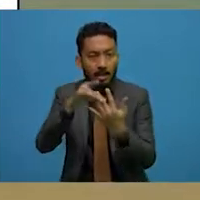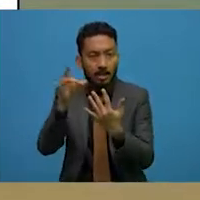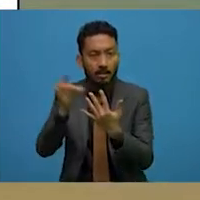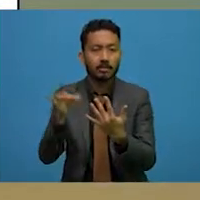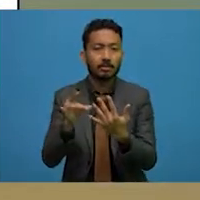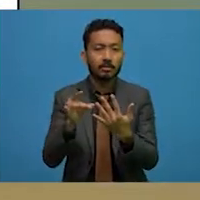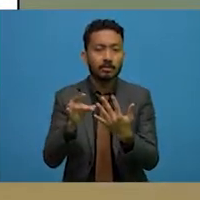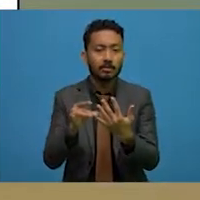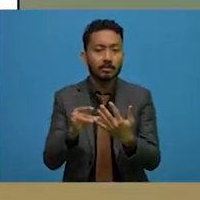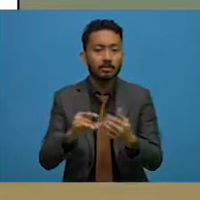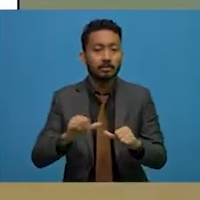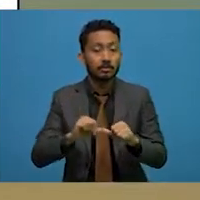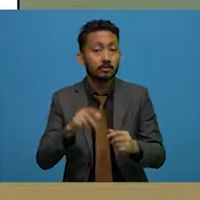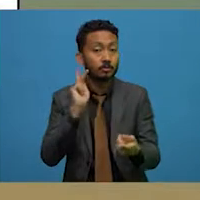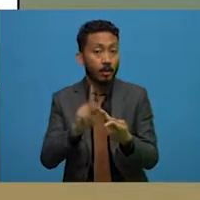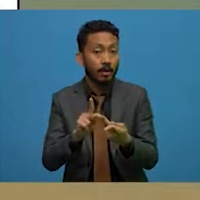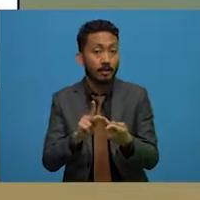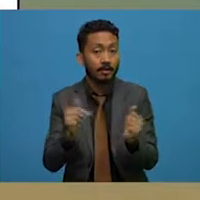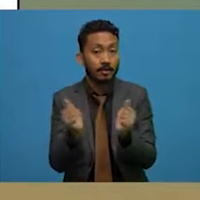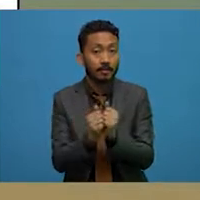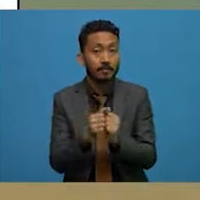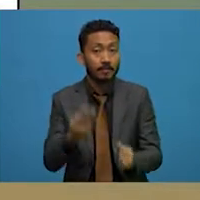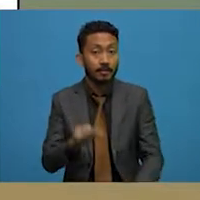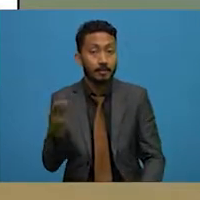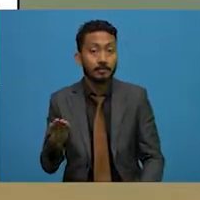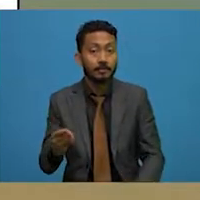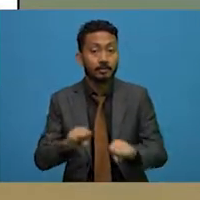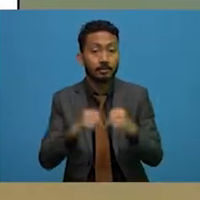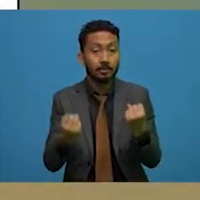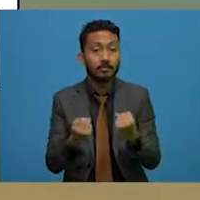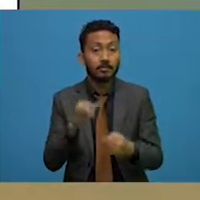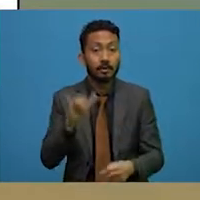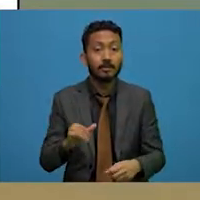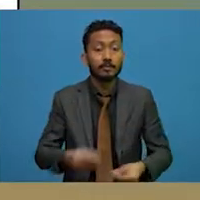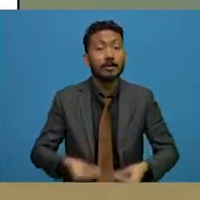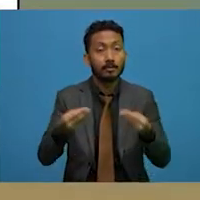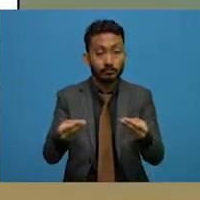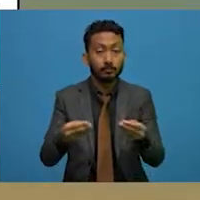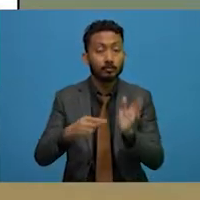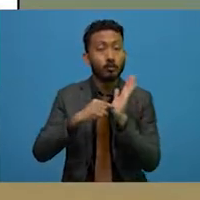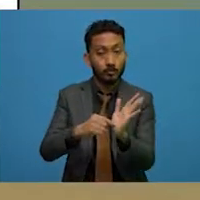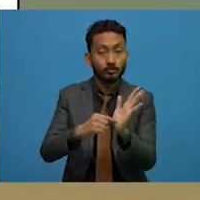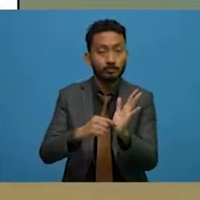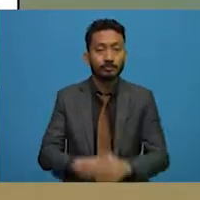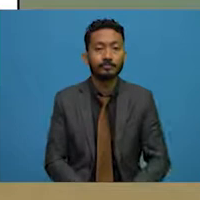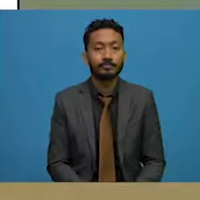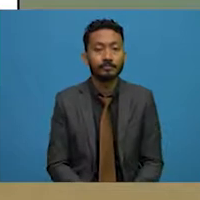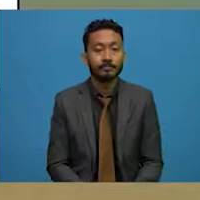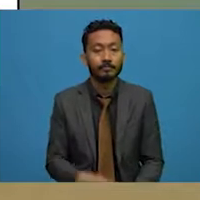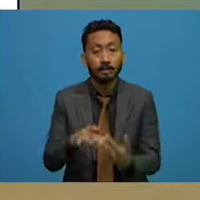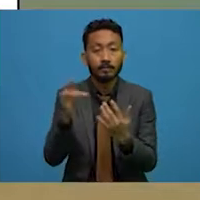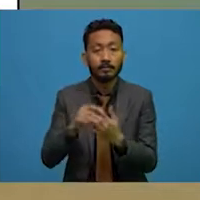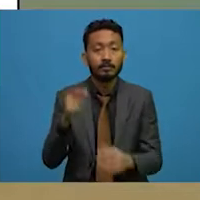dipilih agar ianya bersesuaian dengan bahan sastera yang hendak diketengahkan. Pemilihan teks tersebut